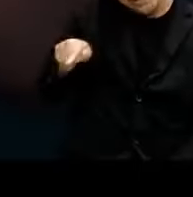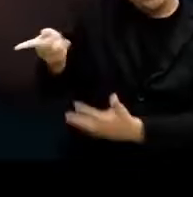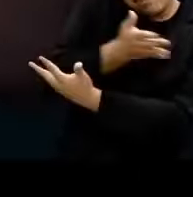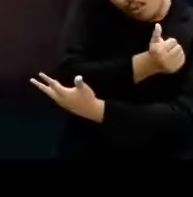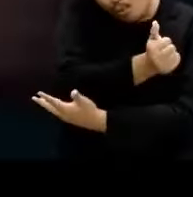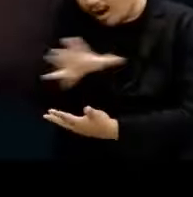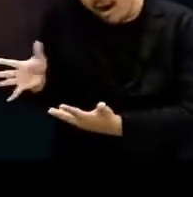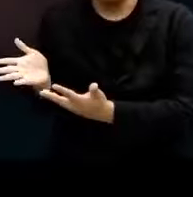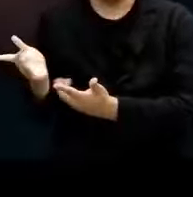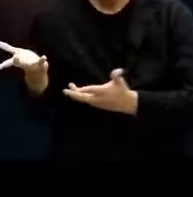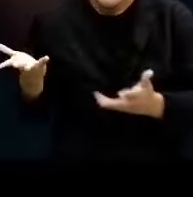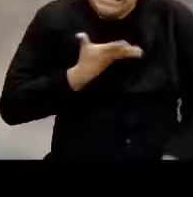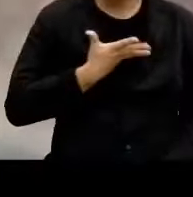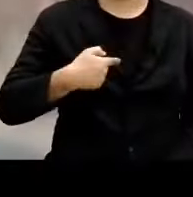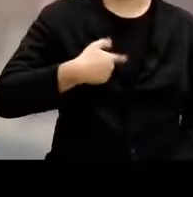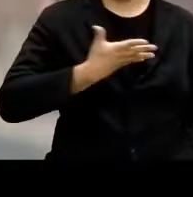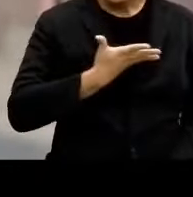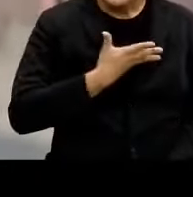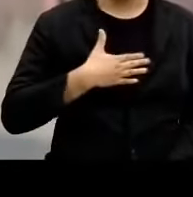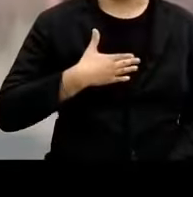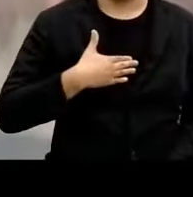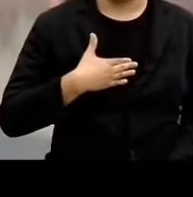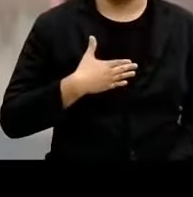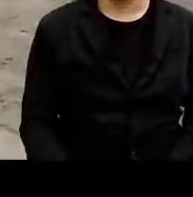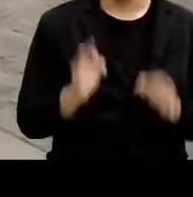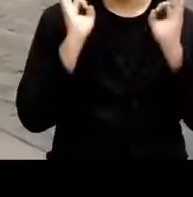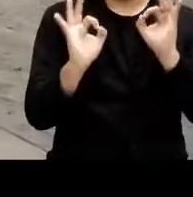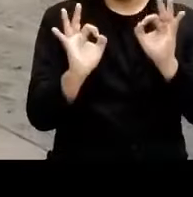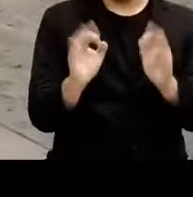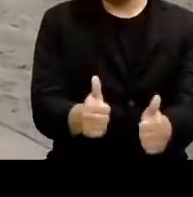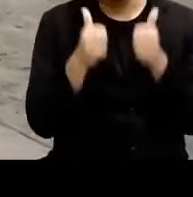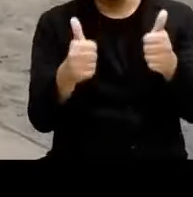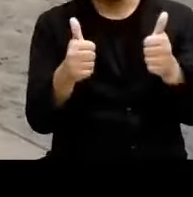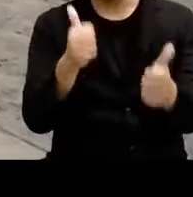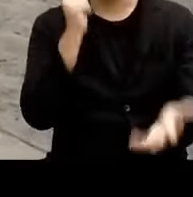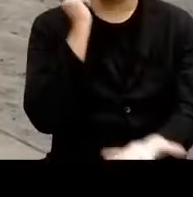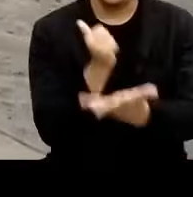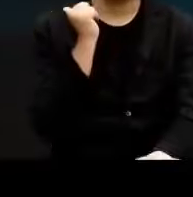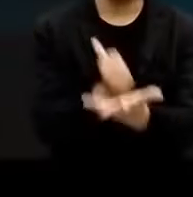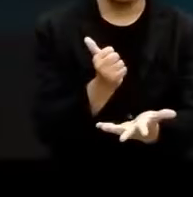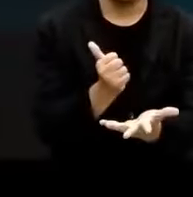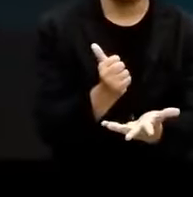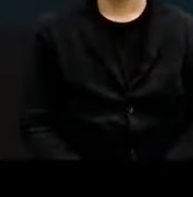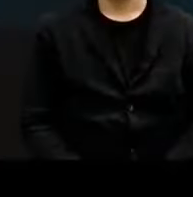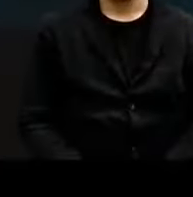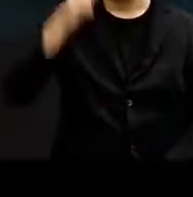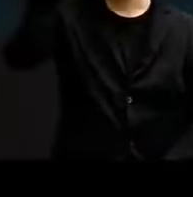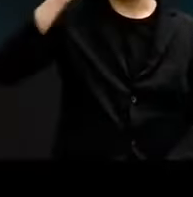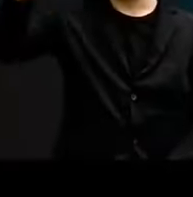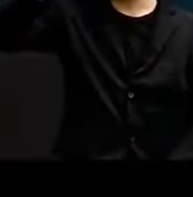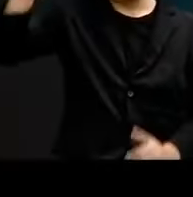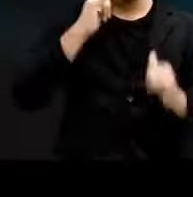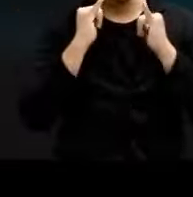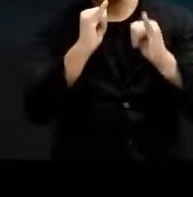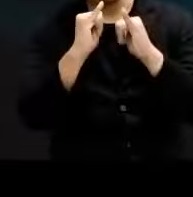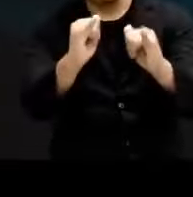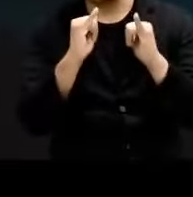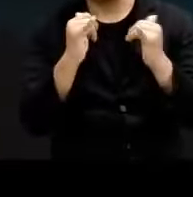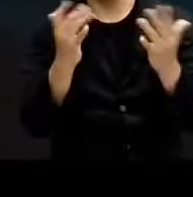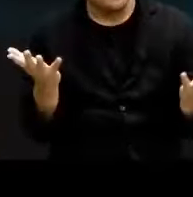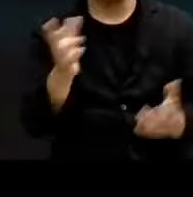Nah, ini hal yang paling saya inginkan. Pendidikan seharusnya ideal. Punya cita-cita yang